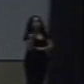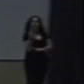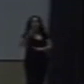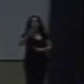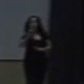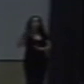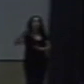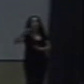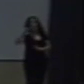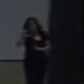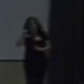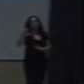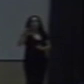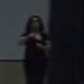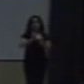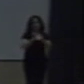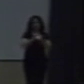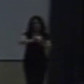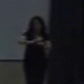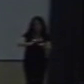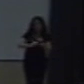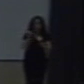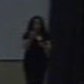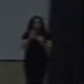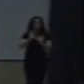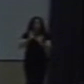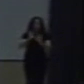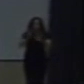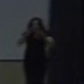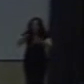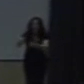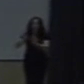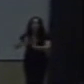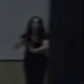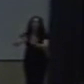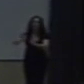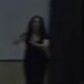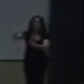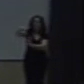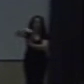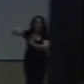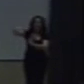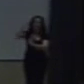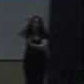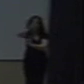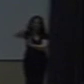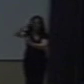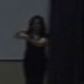lliures només dels conflictes de l'Orient Mitjà. Exacte. És un especialista de fa molt de temps. Exacte. Sé que no